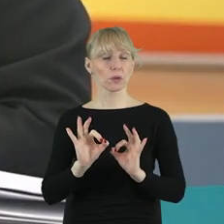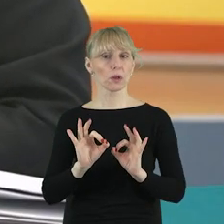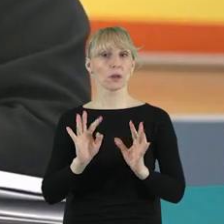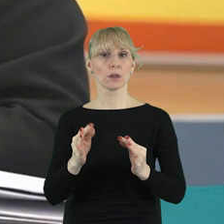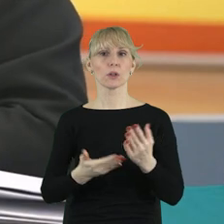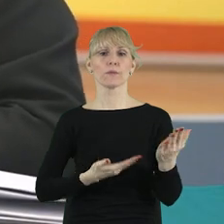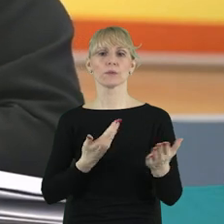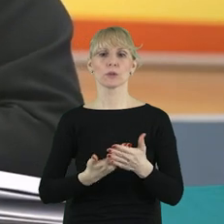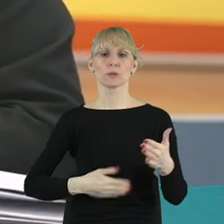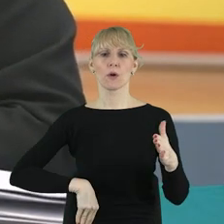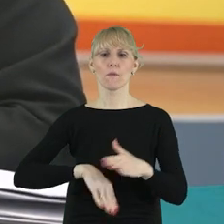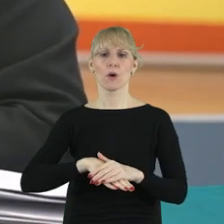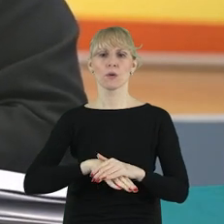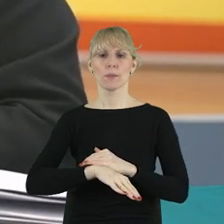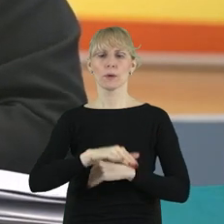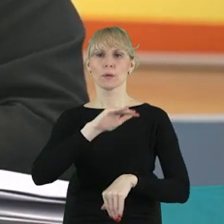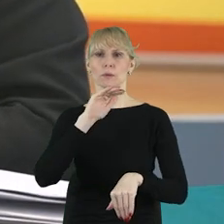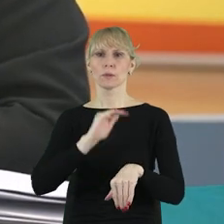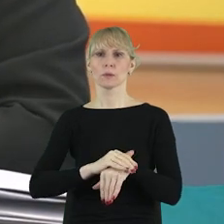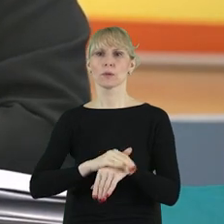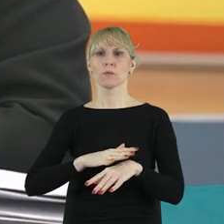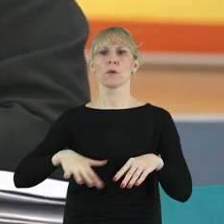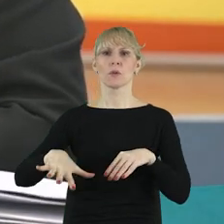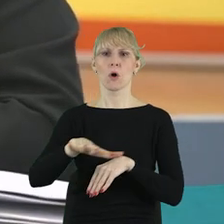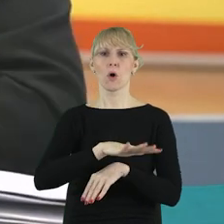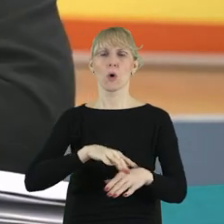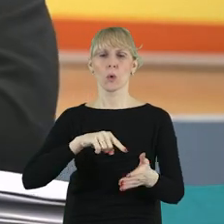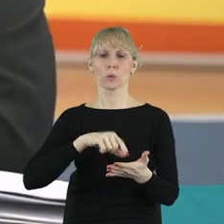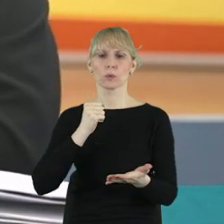ustawowego składu sejmiku województwa łódzkiego.